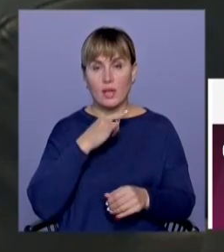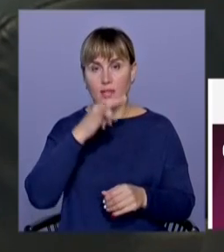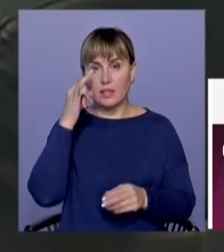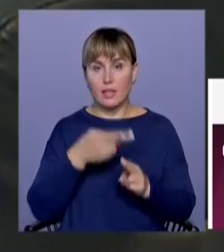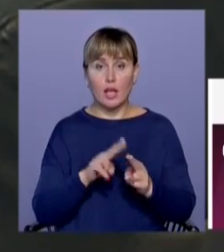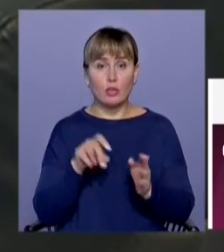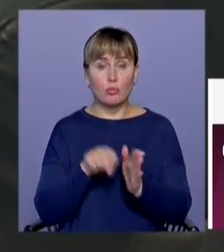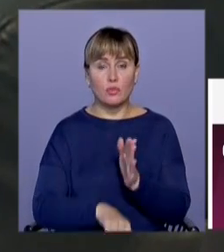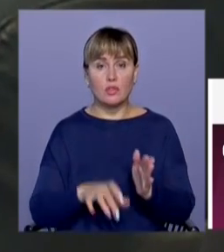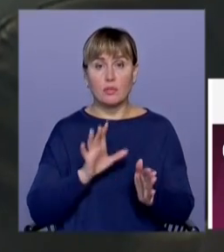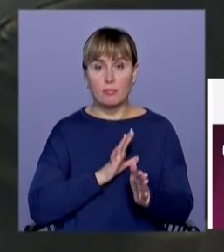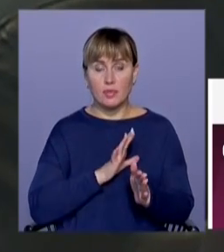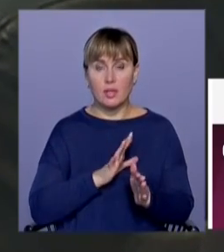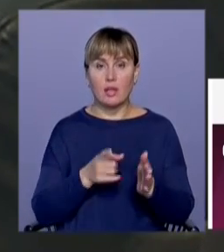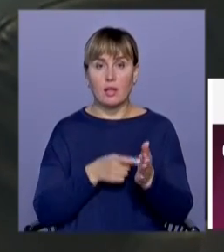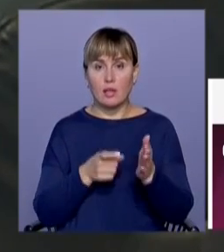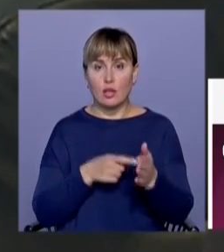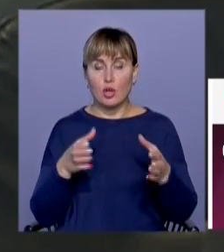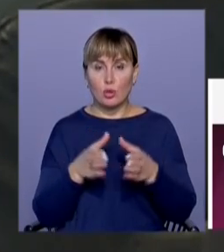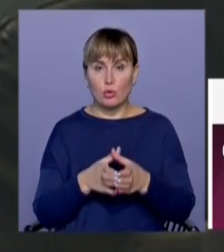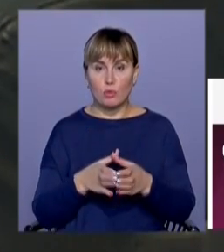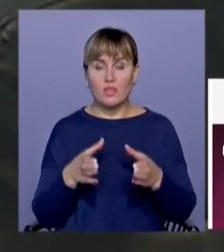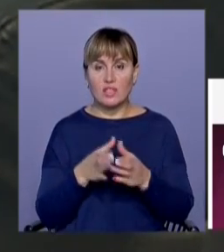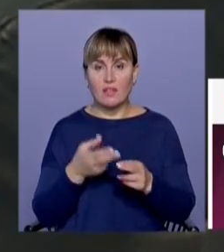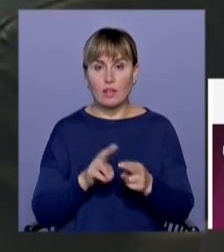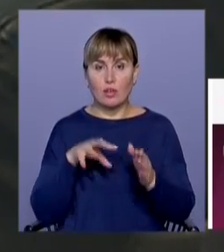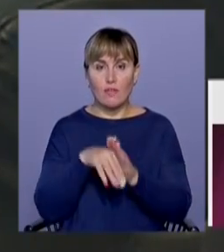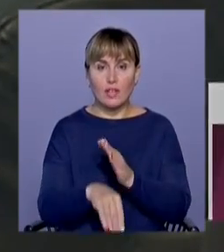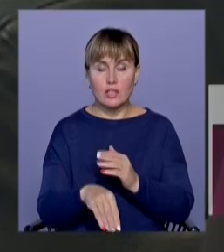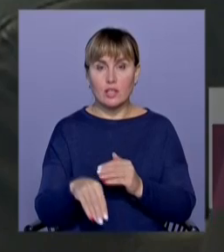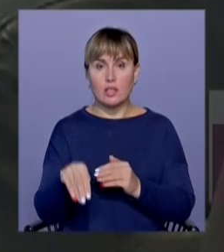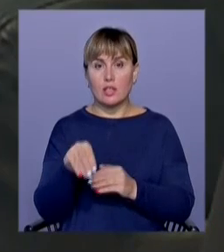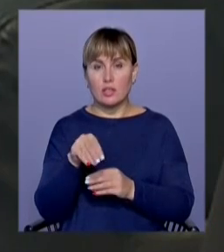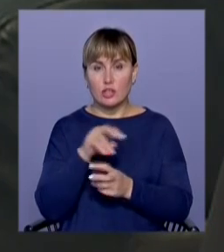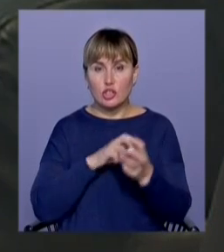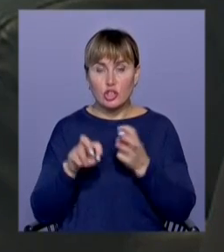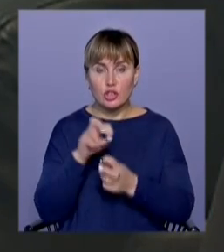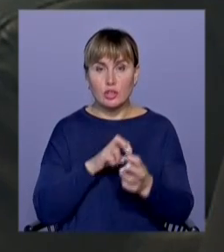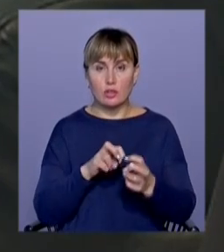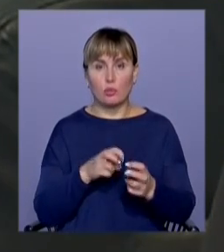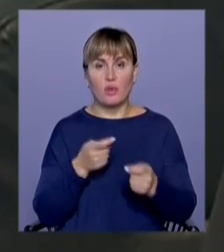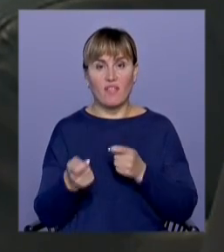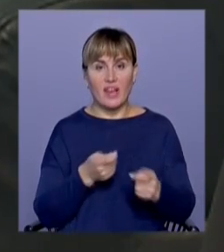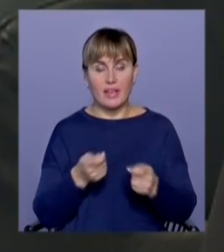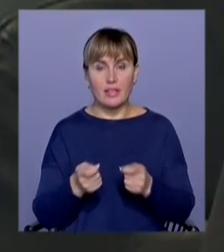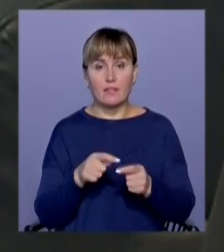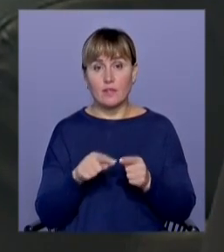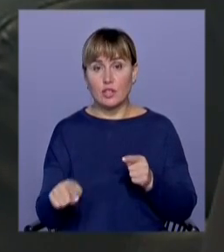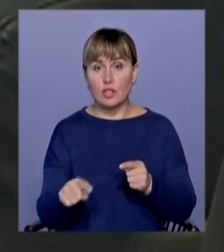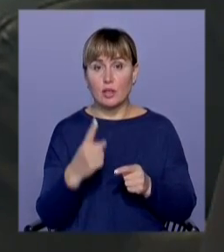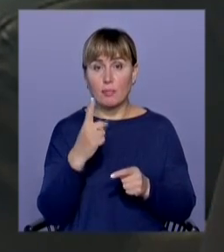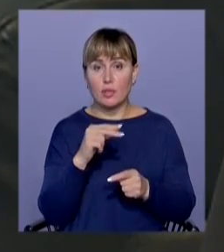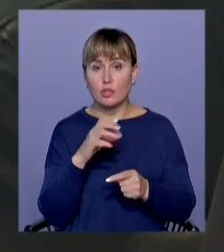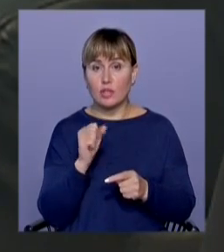Была создана специальная следственная оперативная группа, в состав которой вошли также сыщики из управления криминальной полиции города. В течение уже первого